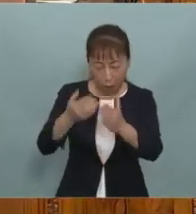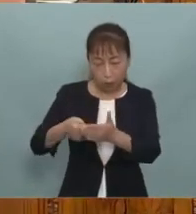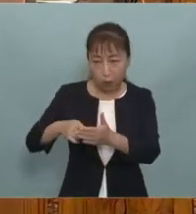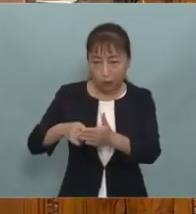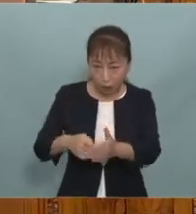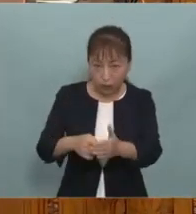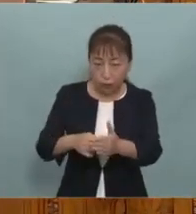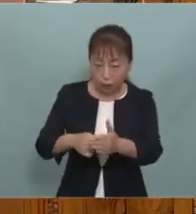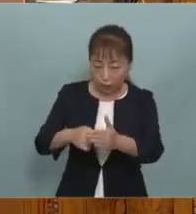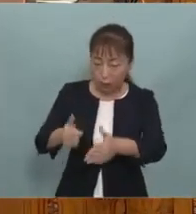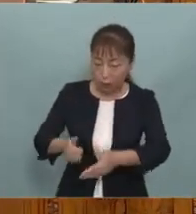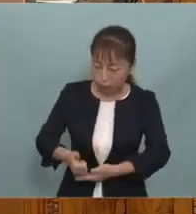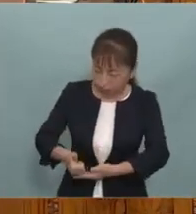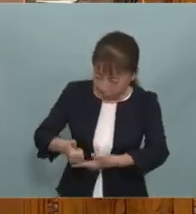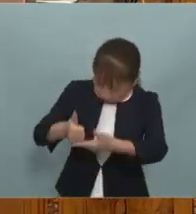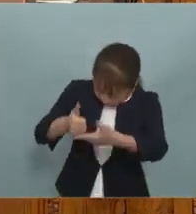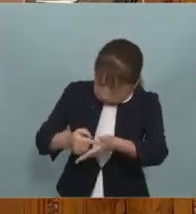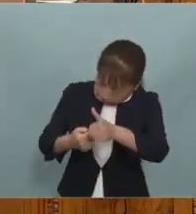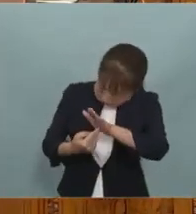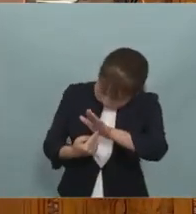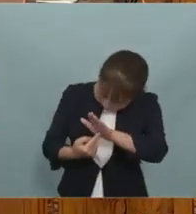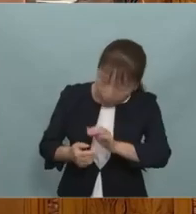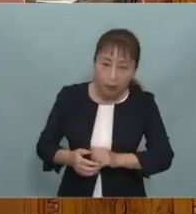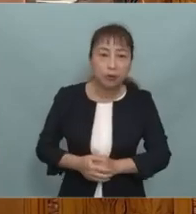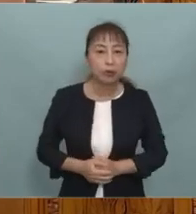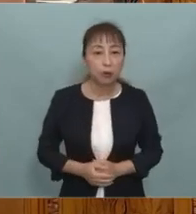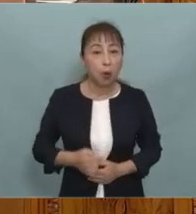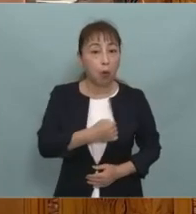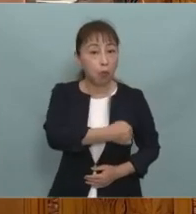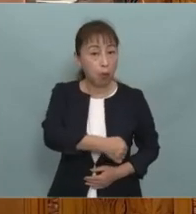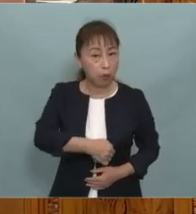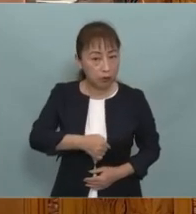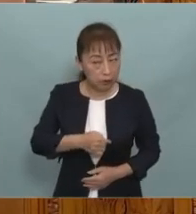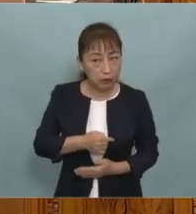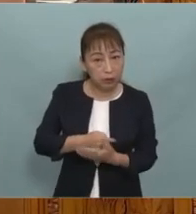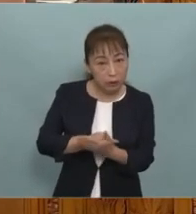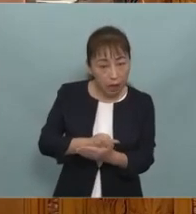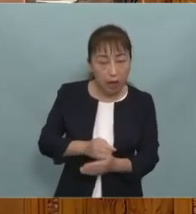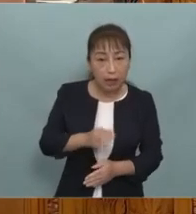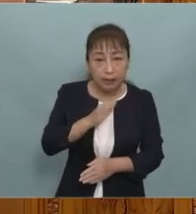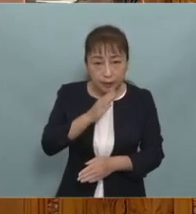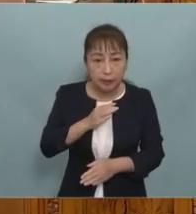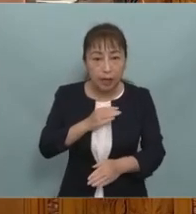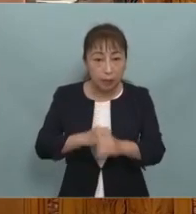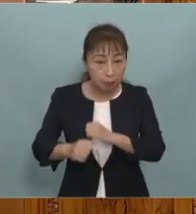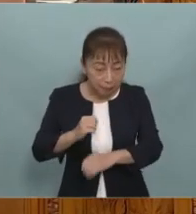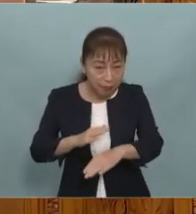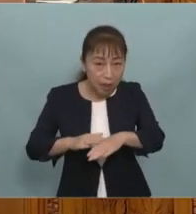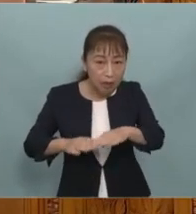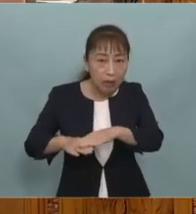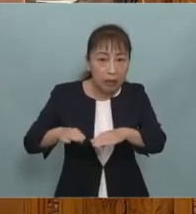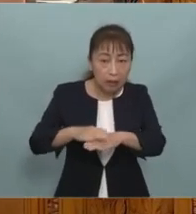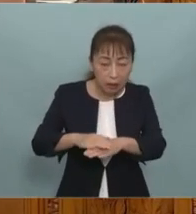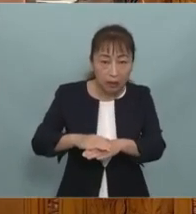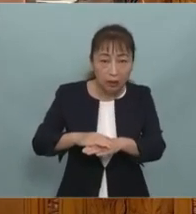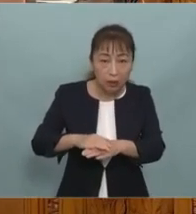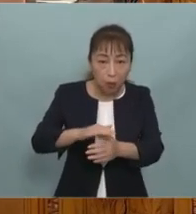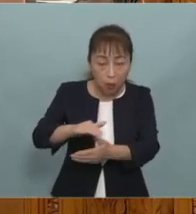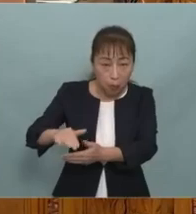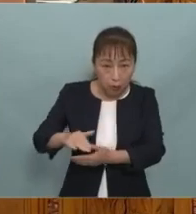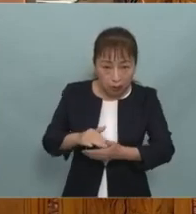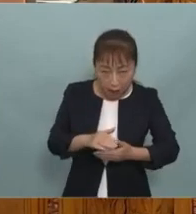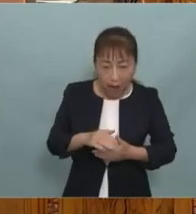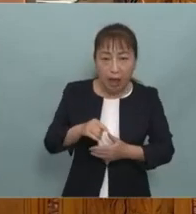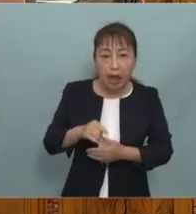これより経を表しますや実をに私は政治資金問題などにより